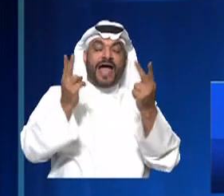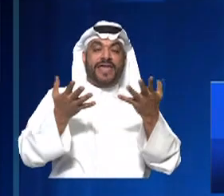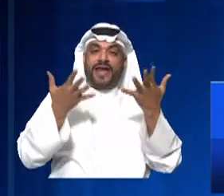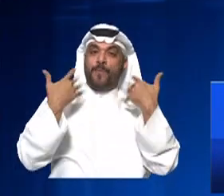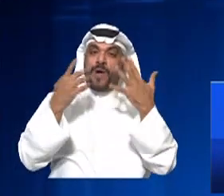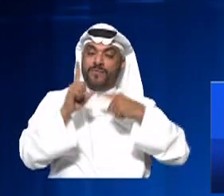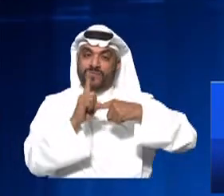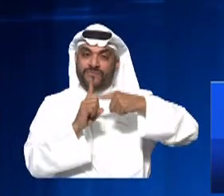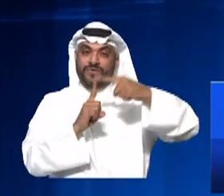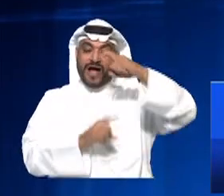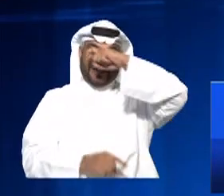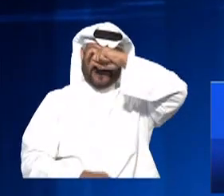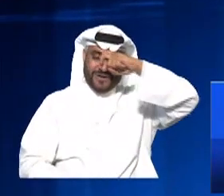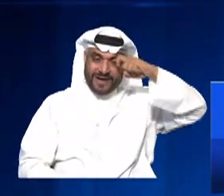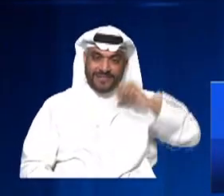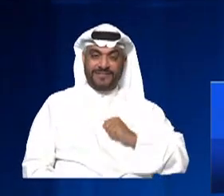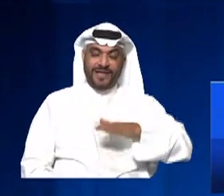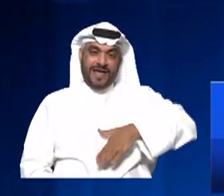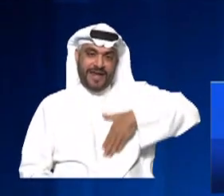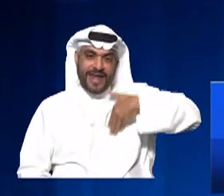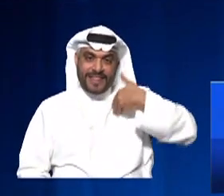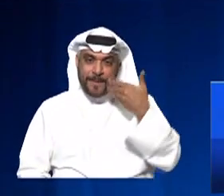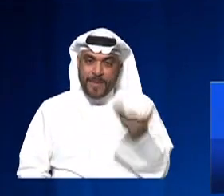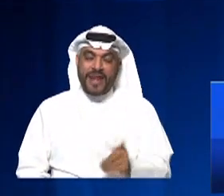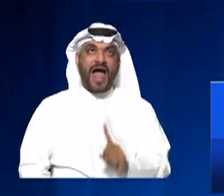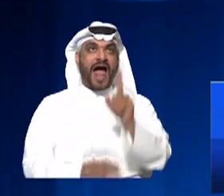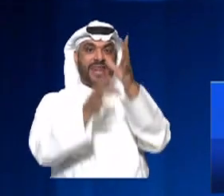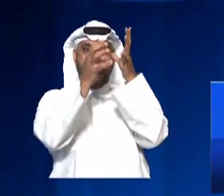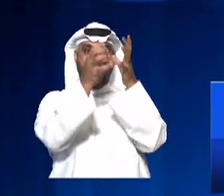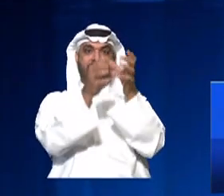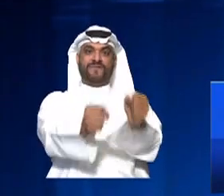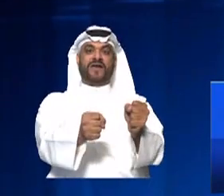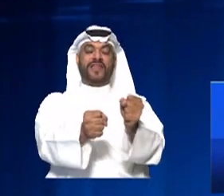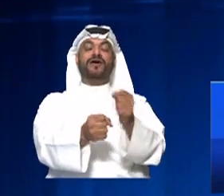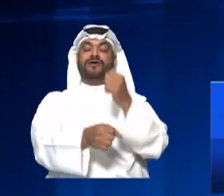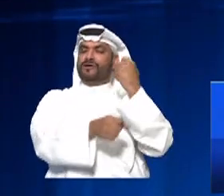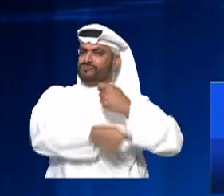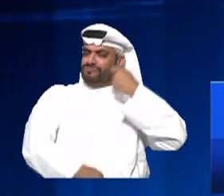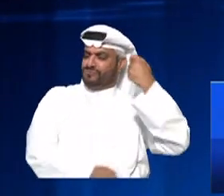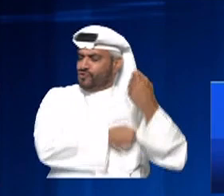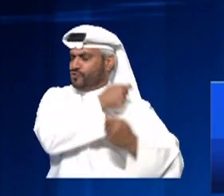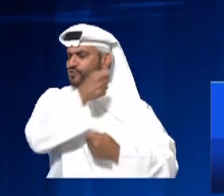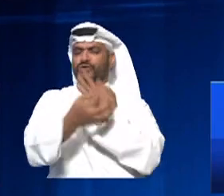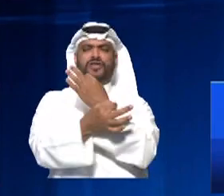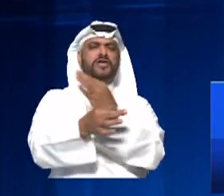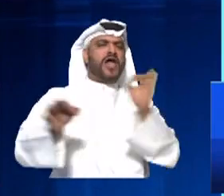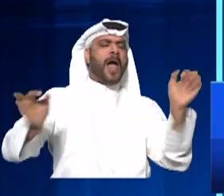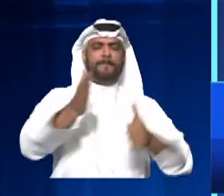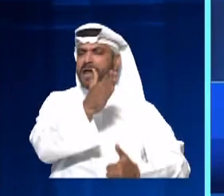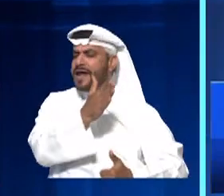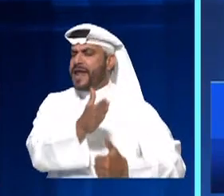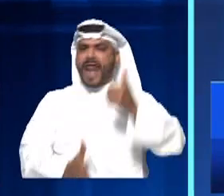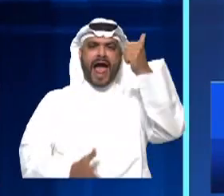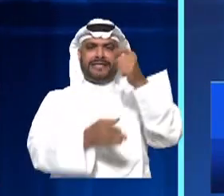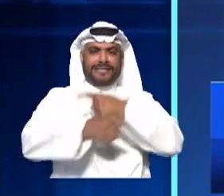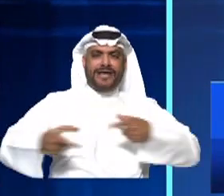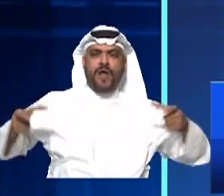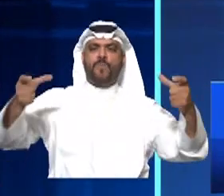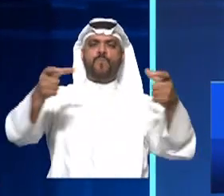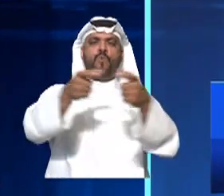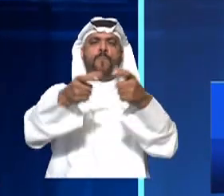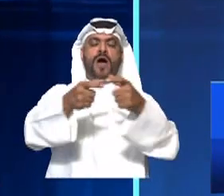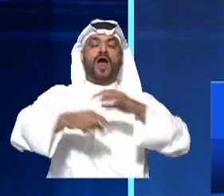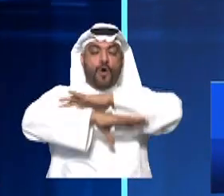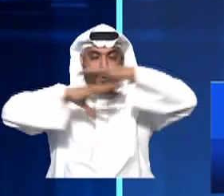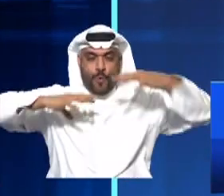دورته 27 راجيا سموه حفظه الله بأن تتضافر كافة الجهود لتدعيم وتعزيز